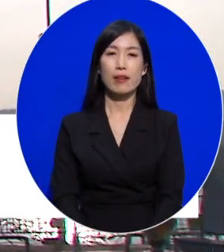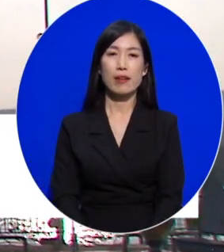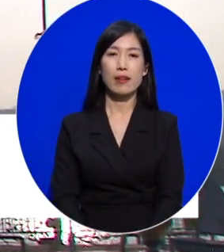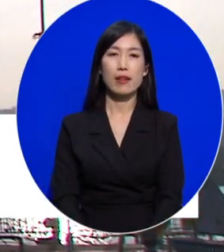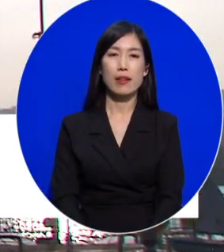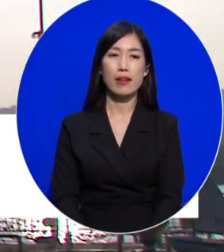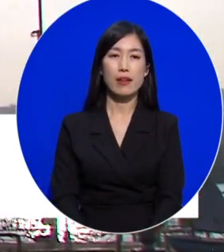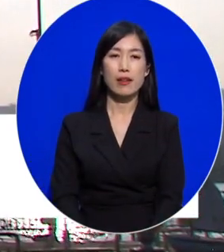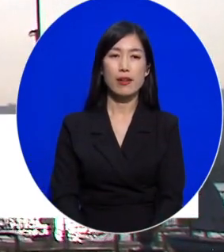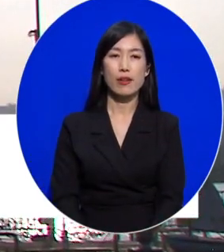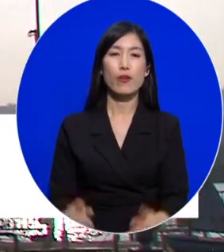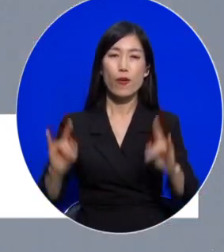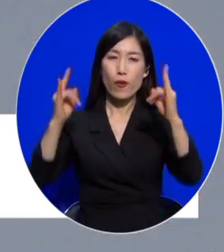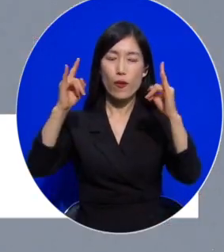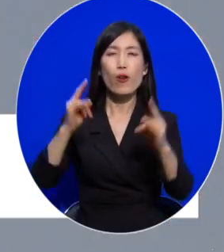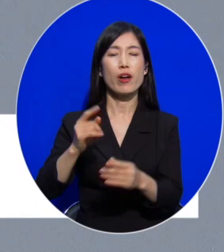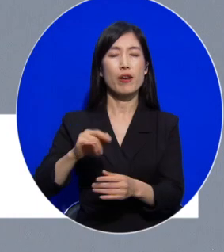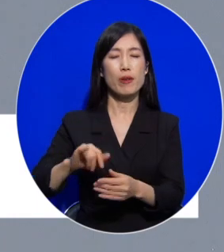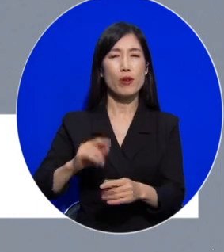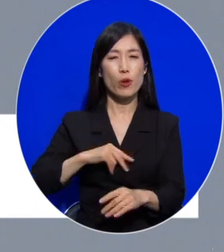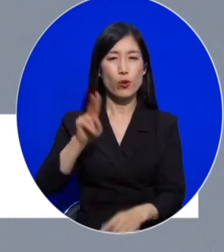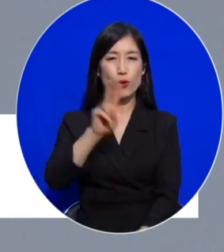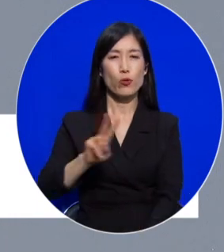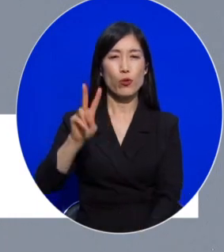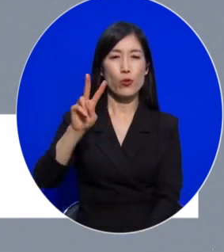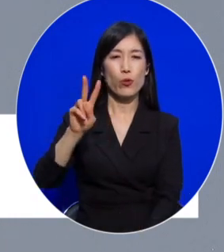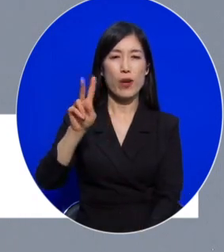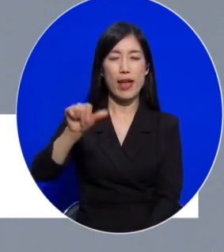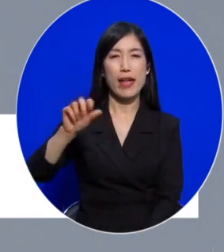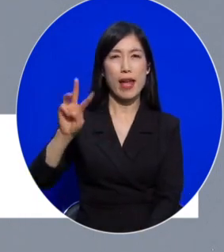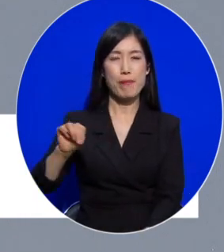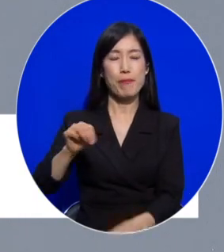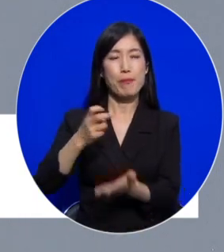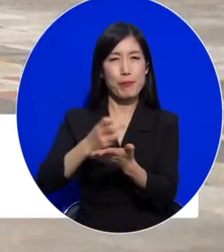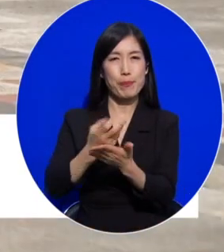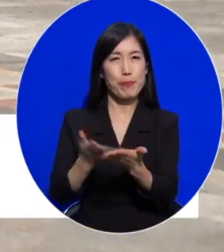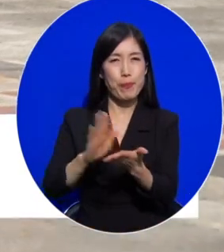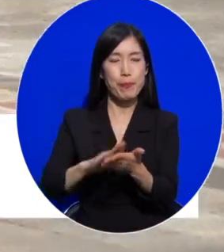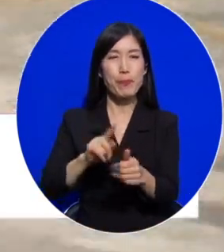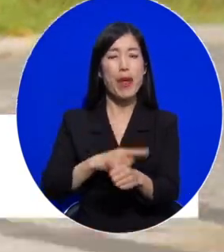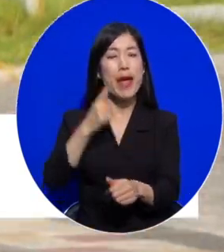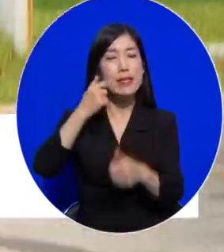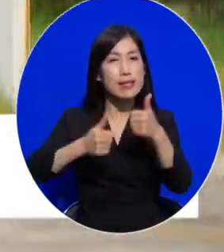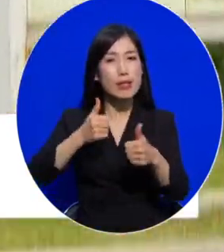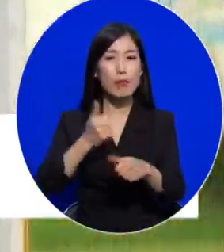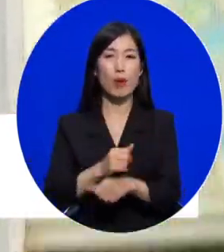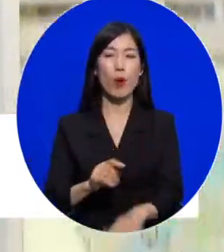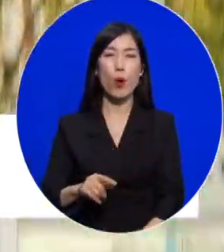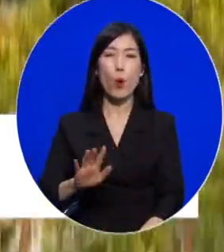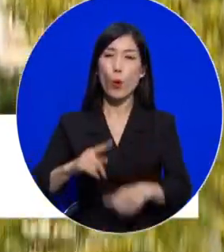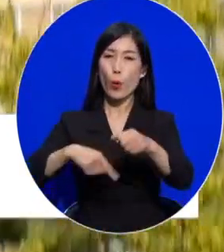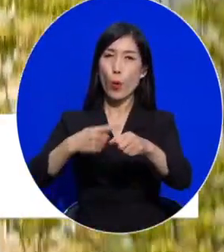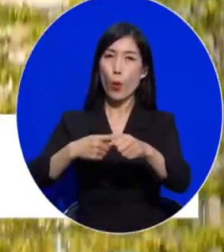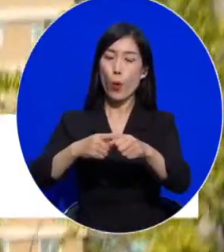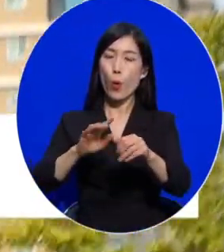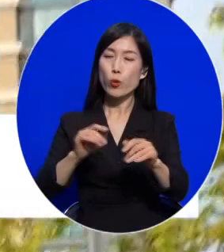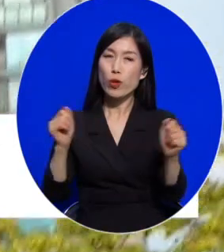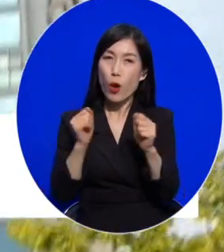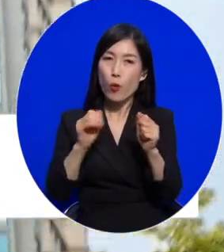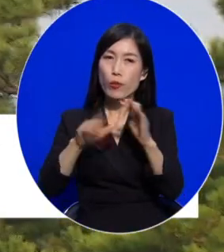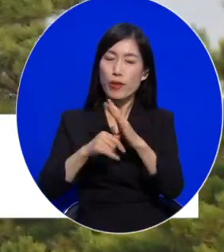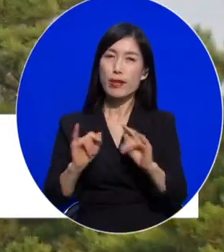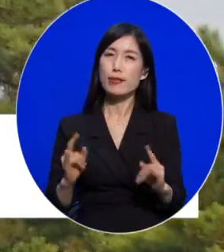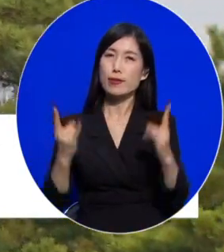항공교통은 올해 6월 uam법 제정을 시작으로 실증 비행을 진행하고 연말에는 드론 공동주택을